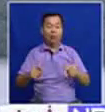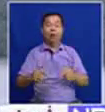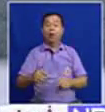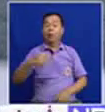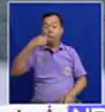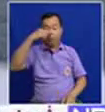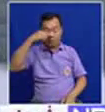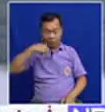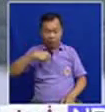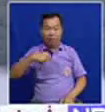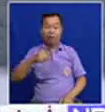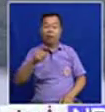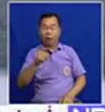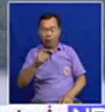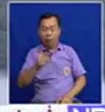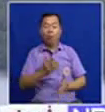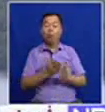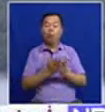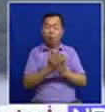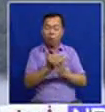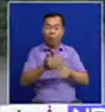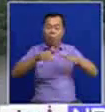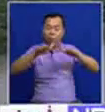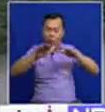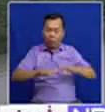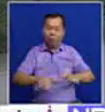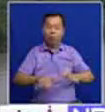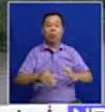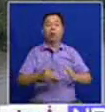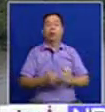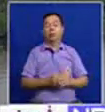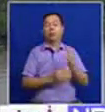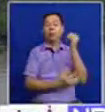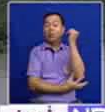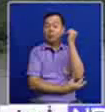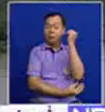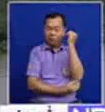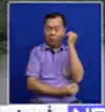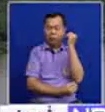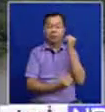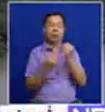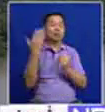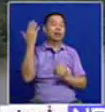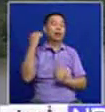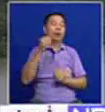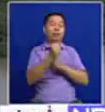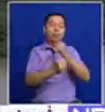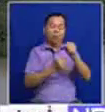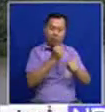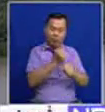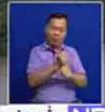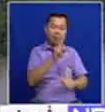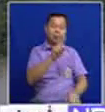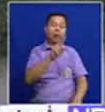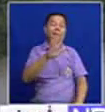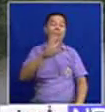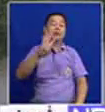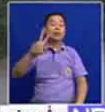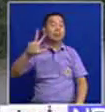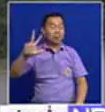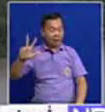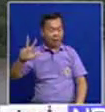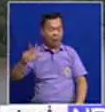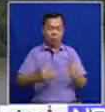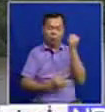ความสำเร็จในการลดความยากจนลงตั้งแต่ปีพ.ศ. 2543ไทยสามารถลดความยากจนลงได้จากร้อย